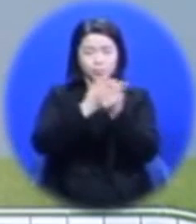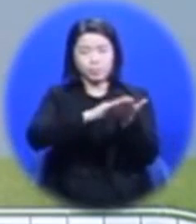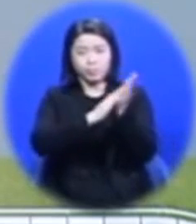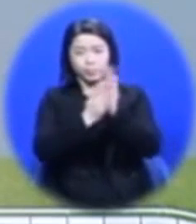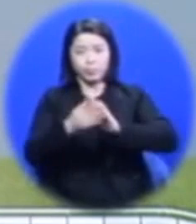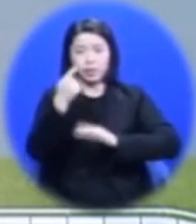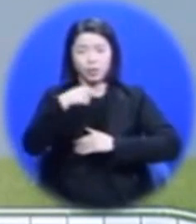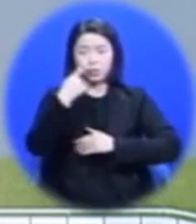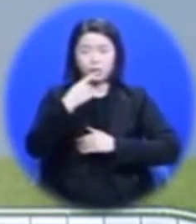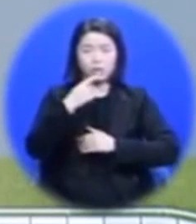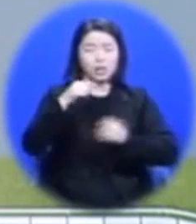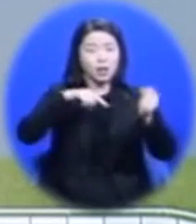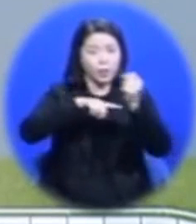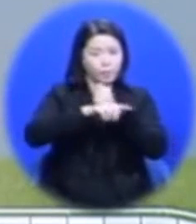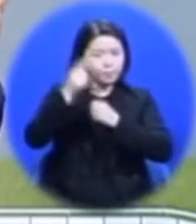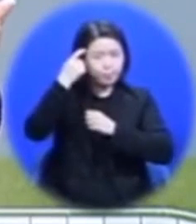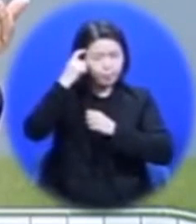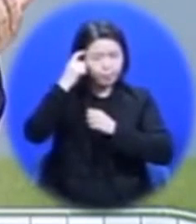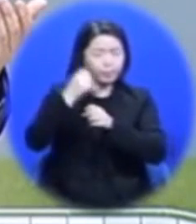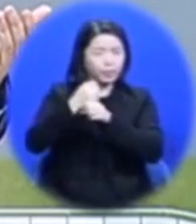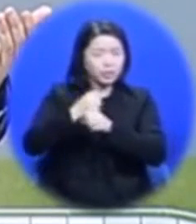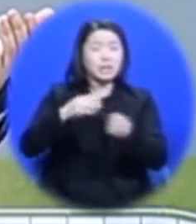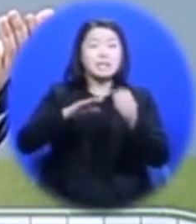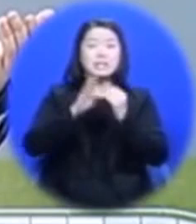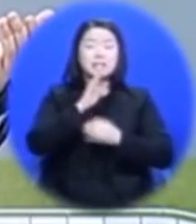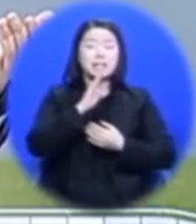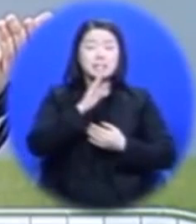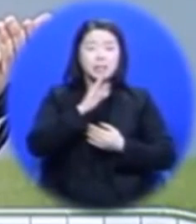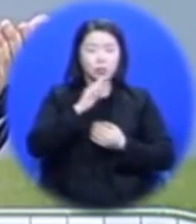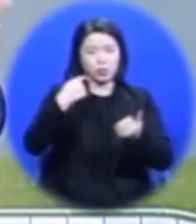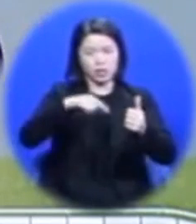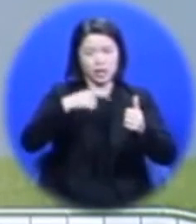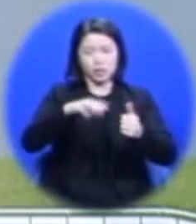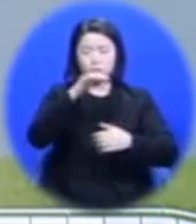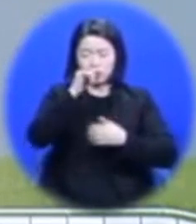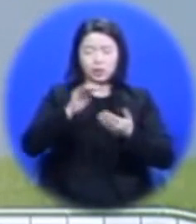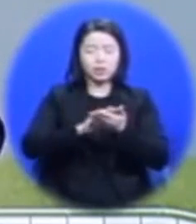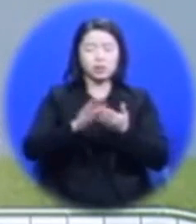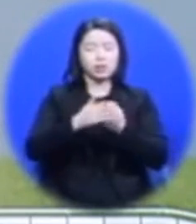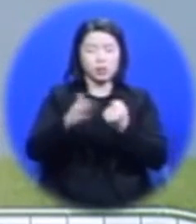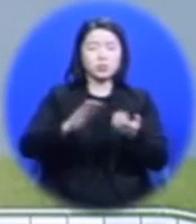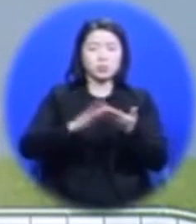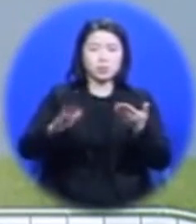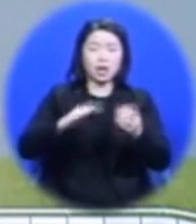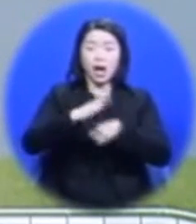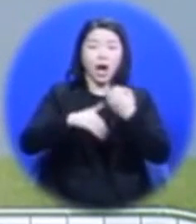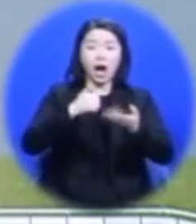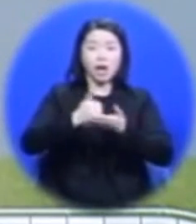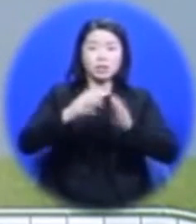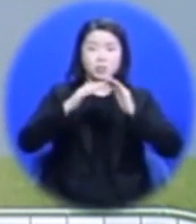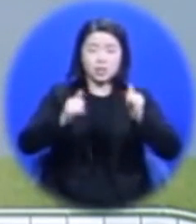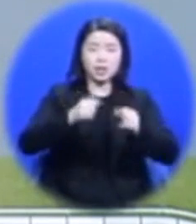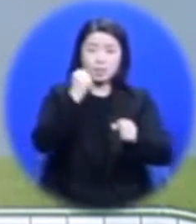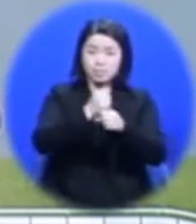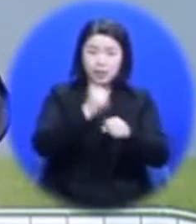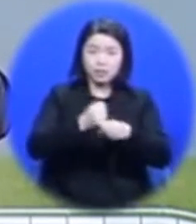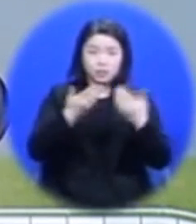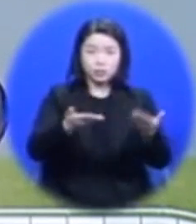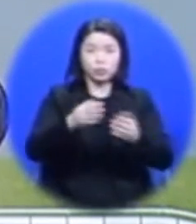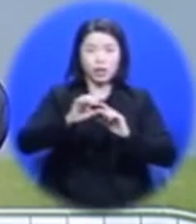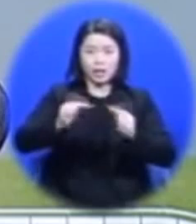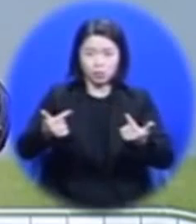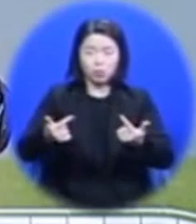때부터. 진화론이 과학적인 사실이래. 하나님이 사람을 창조하신 게 아니고